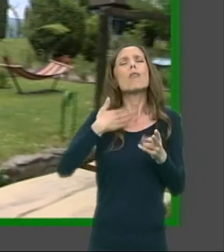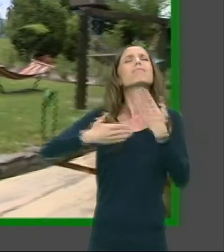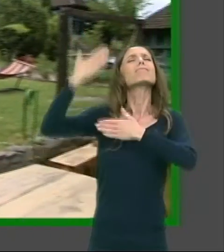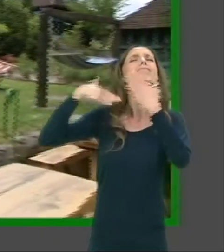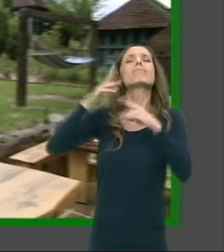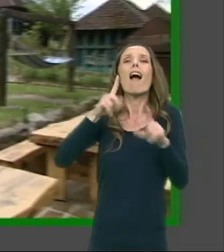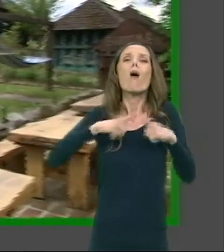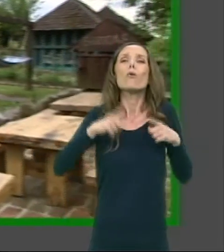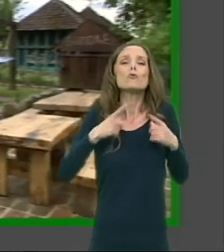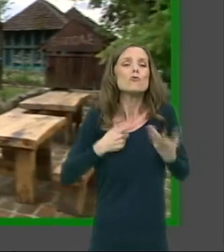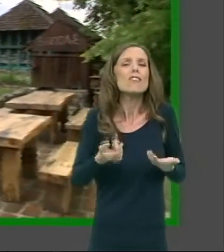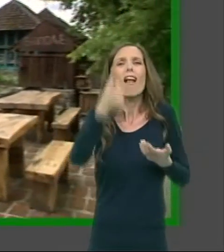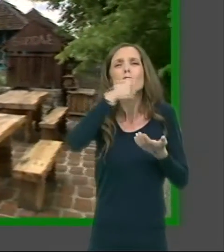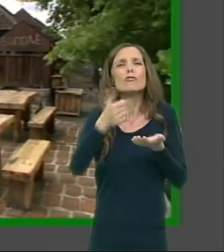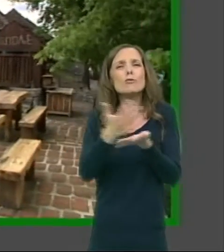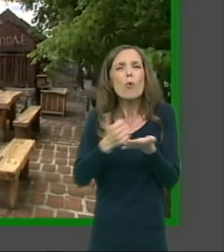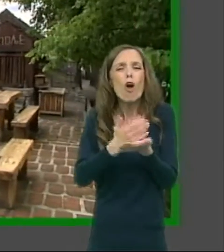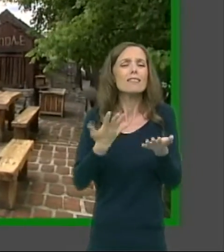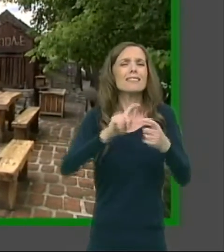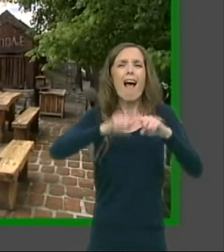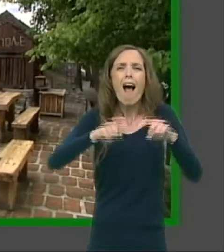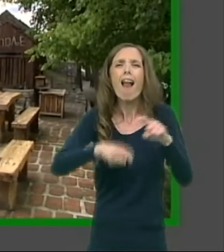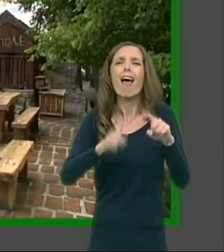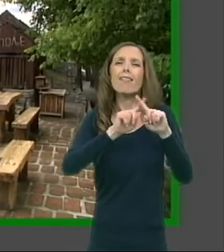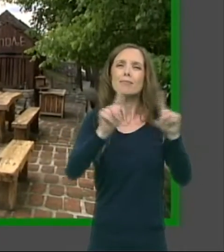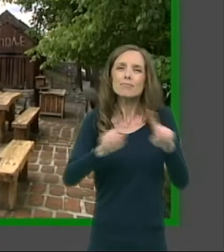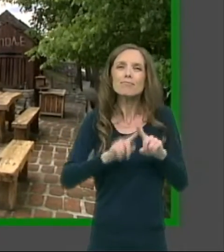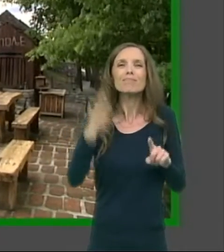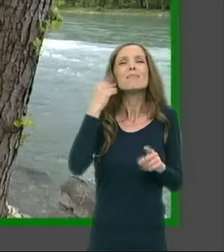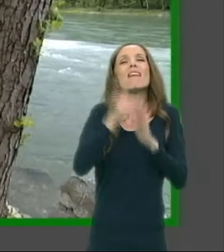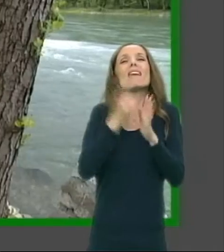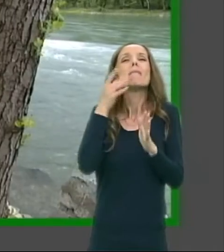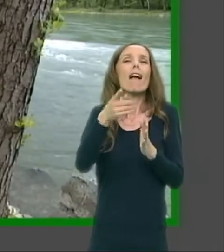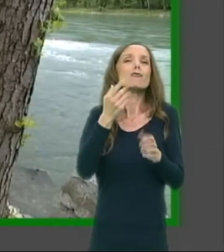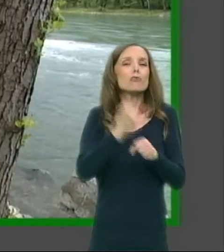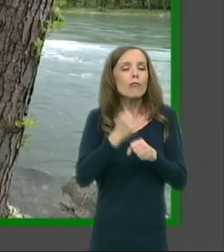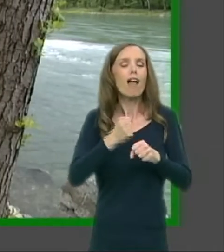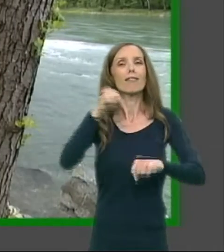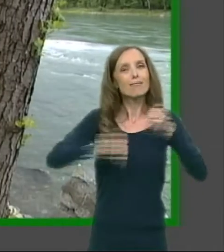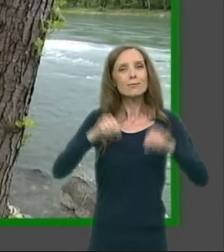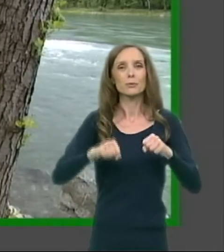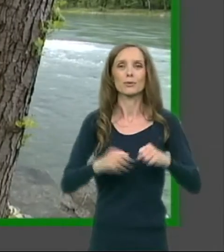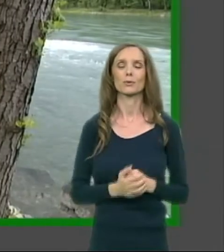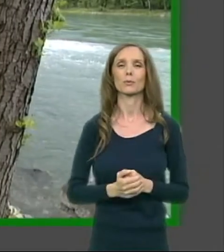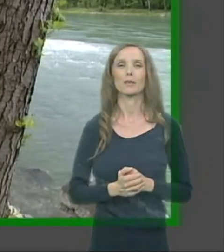Azbukovčani, šta su koristili u vreme dok su bili aktivni, sposobni radno.